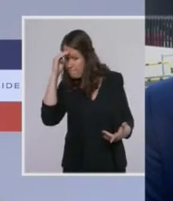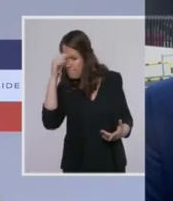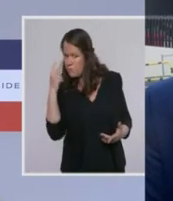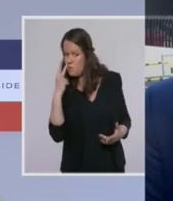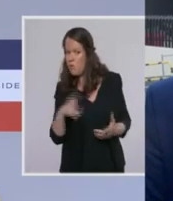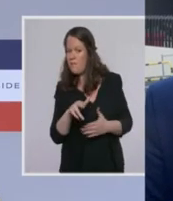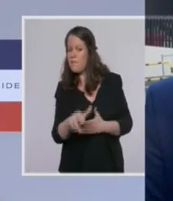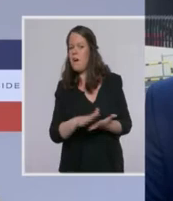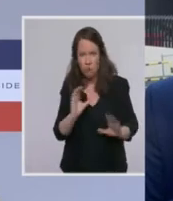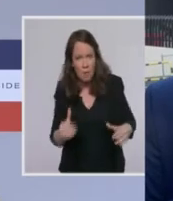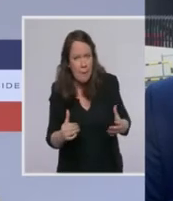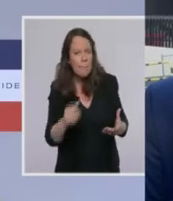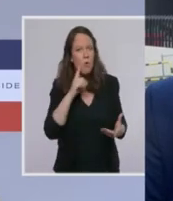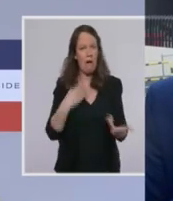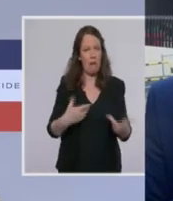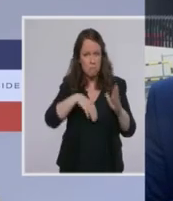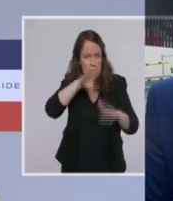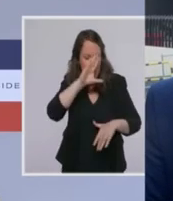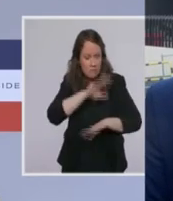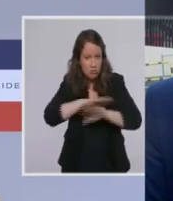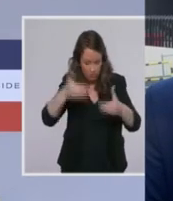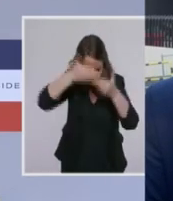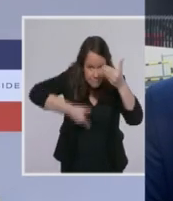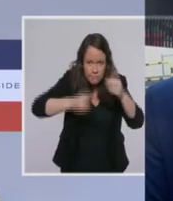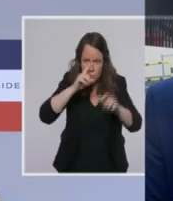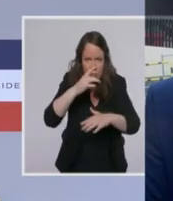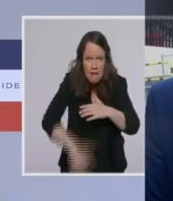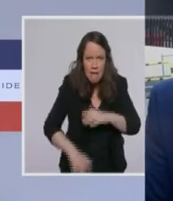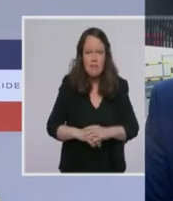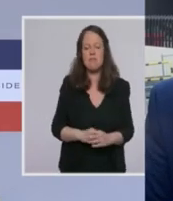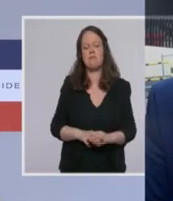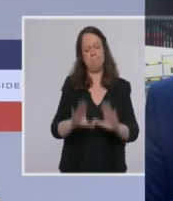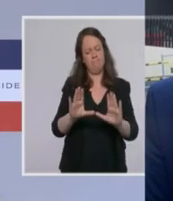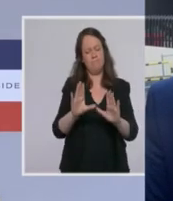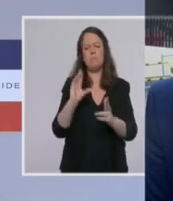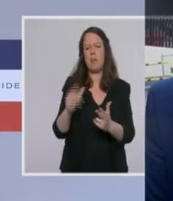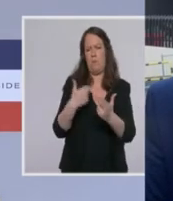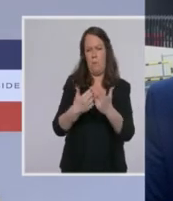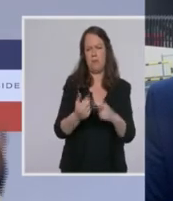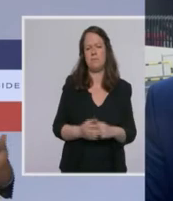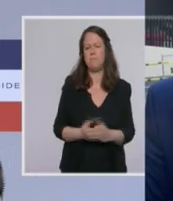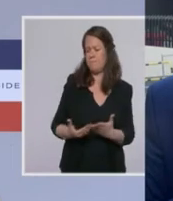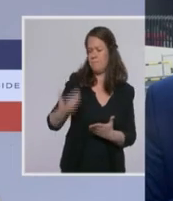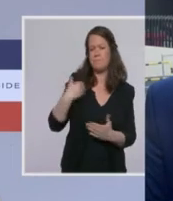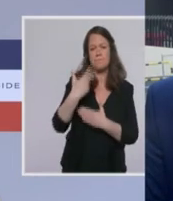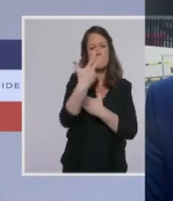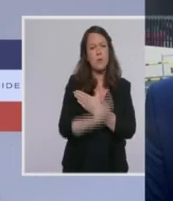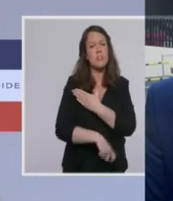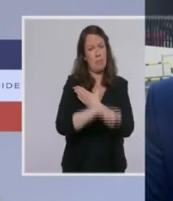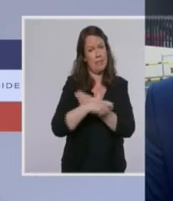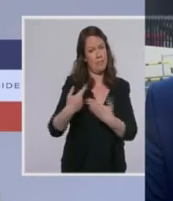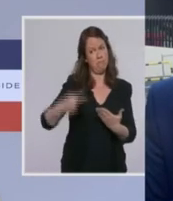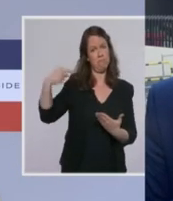التي يجب اتخاذها داخل المنازل الفرنسية. وطبعا لن تكون هناك